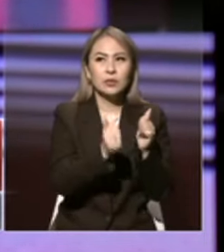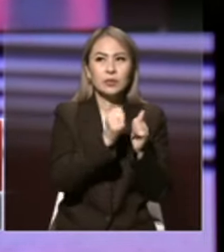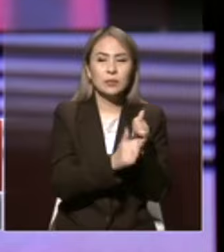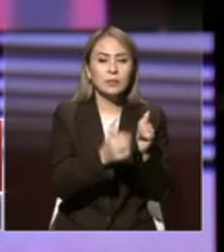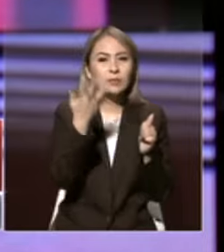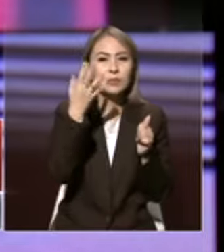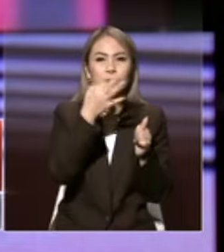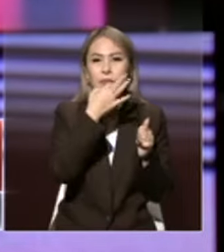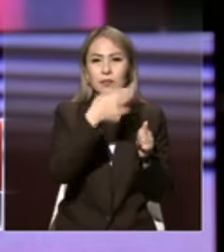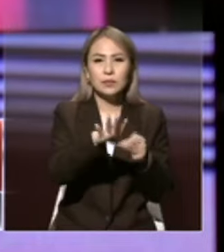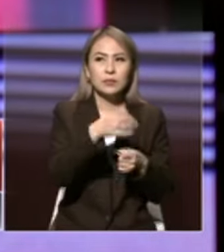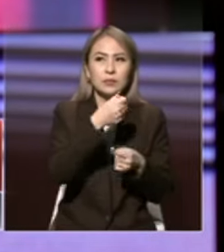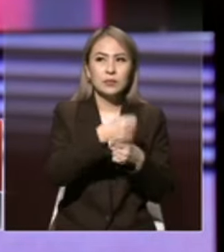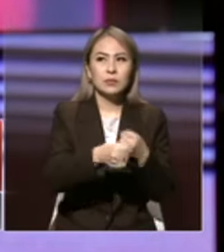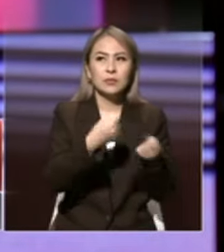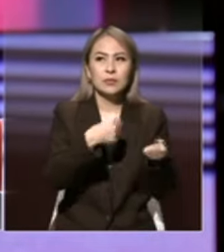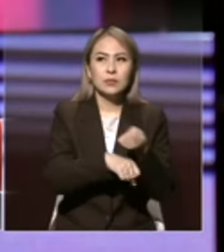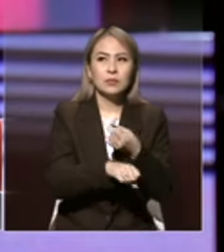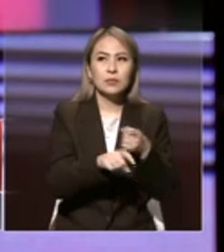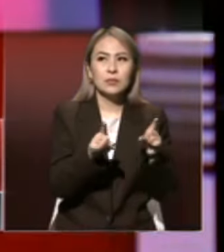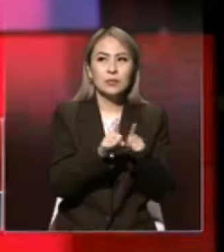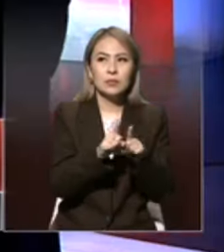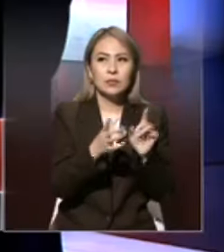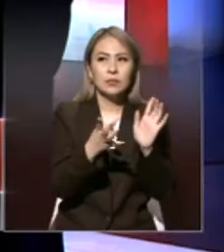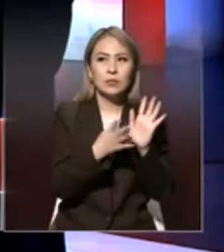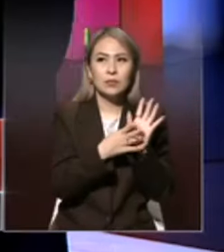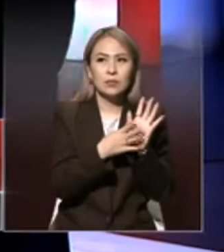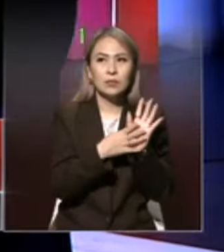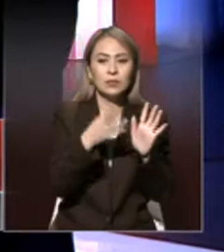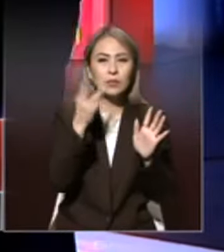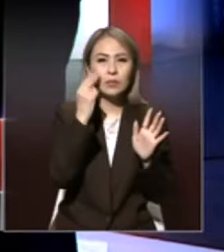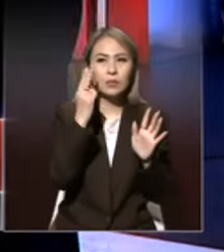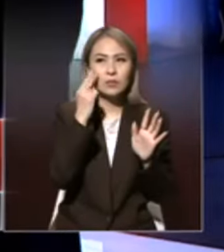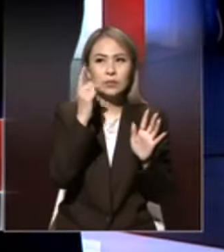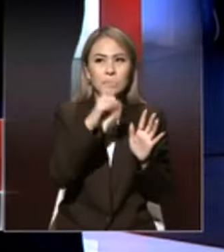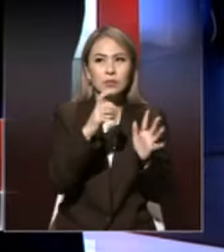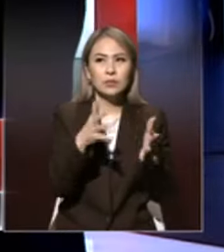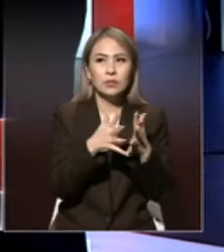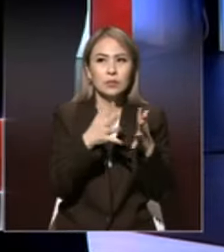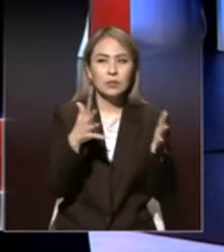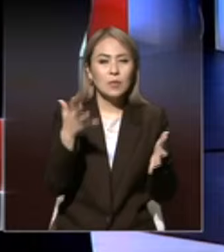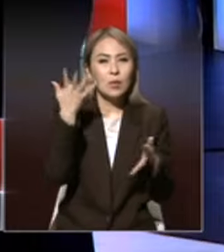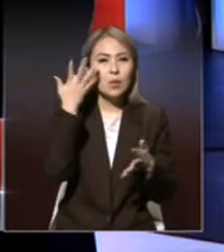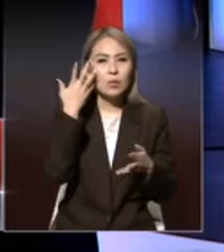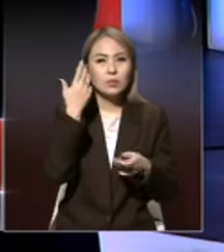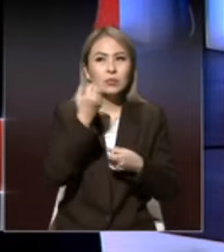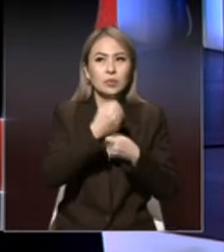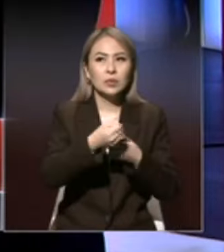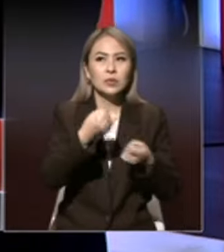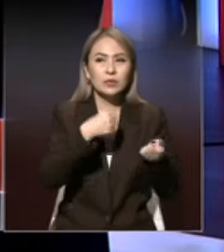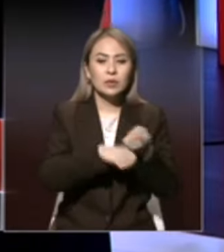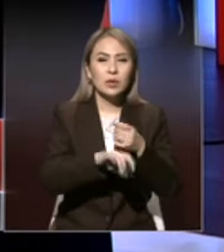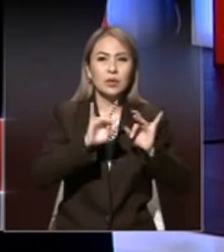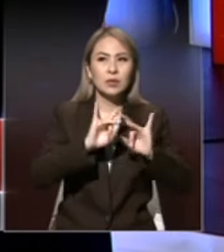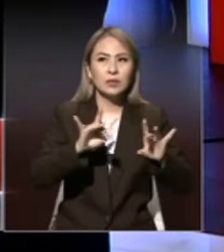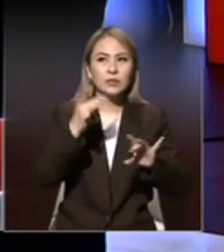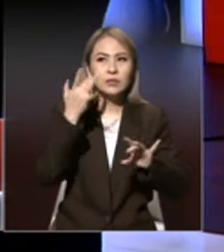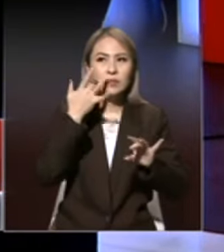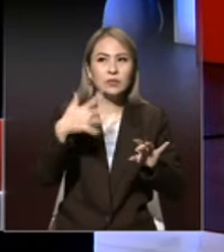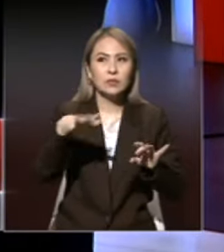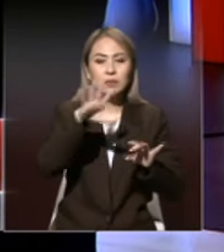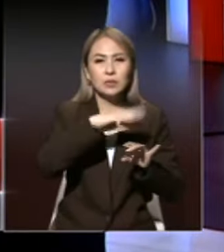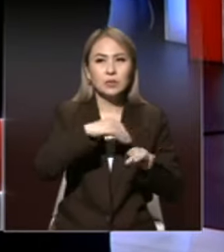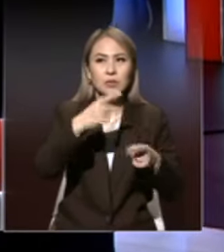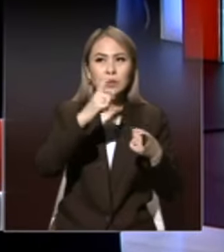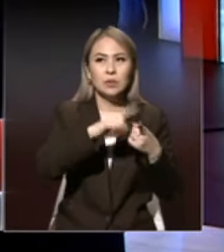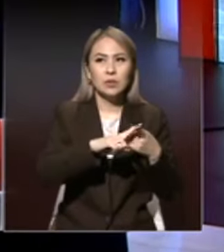зорлық зомбылықтың түрі. Одан кейін 9-шысы ол ер адамдар. Зорлық зомбылық туралы айтқан кезде, харасмент туралы айтқан кезде еркектерге де зорлық